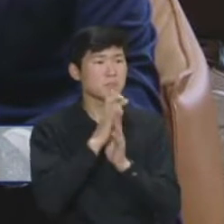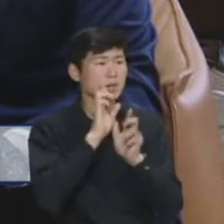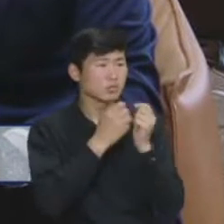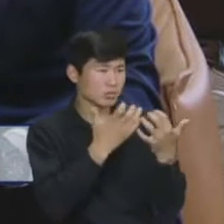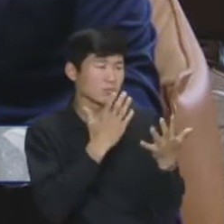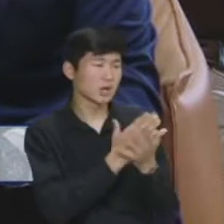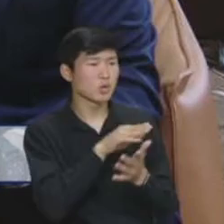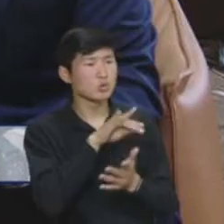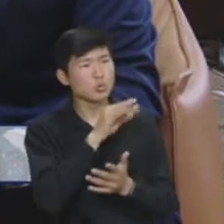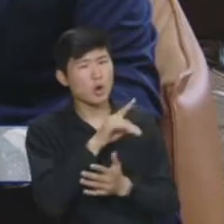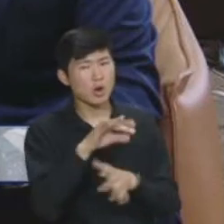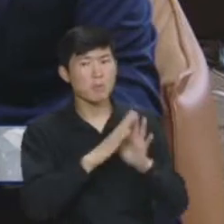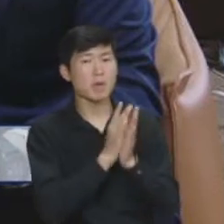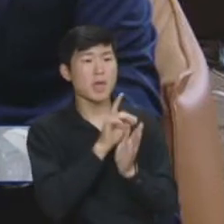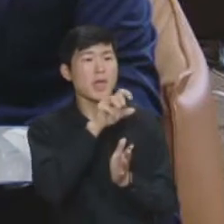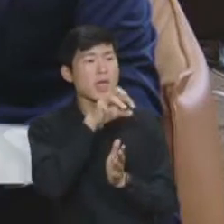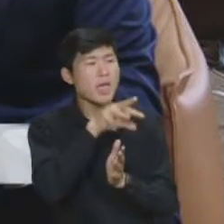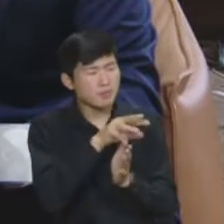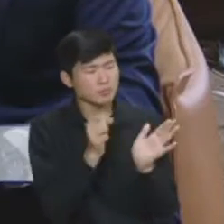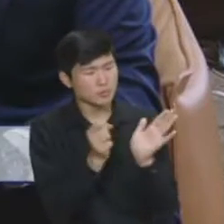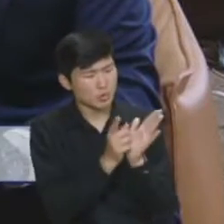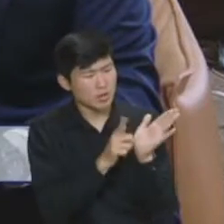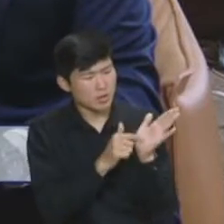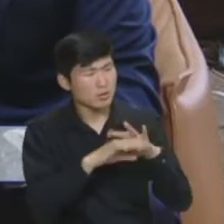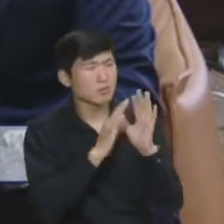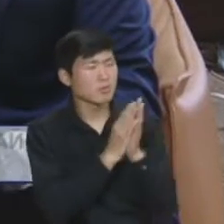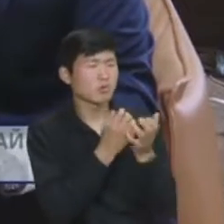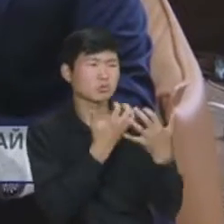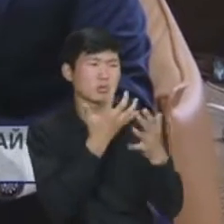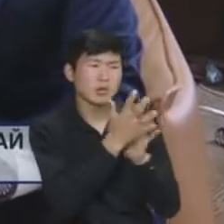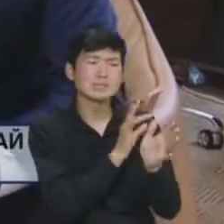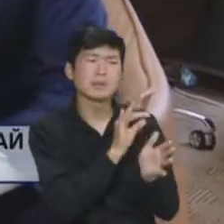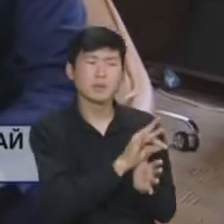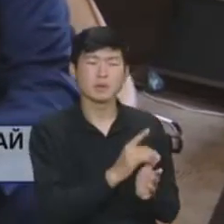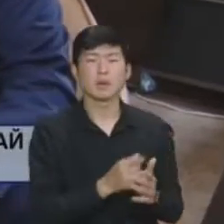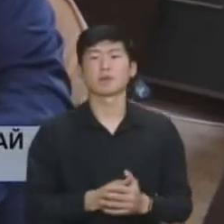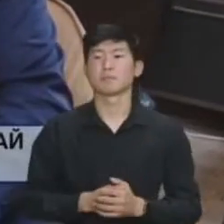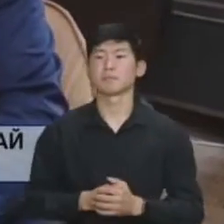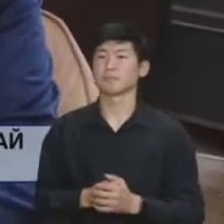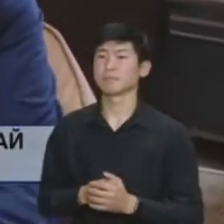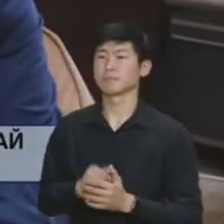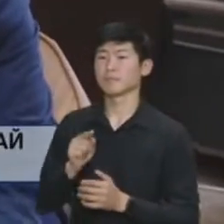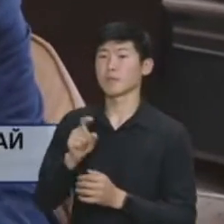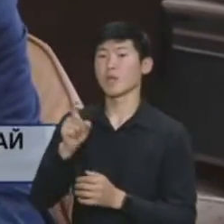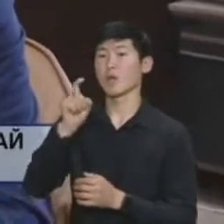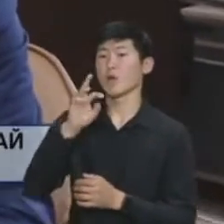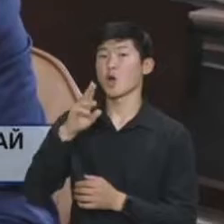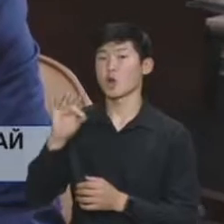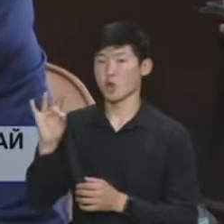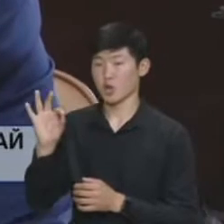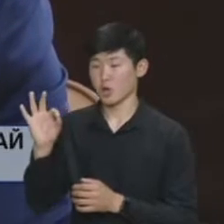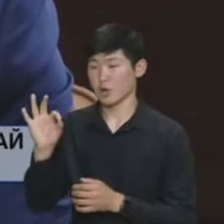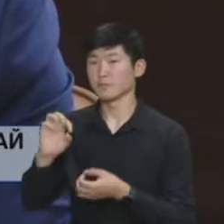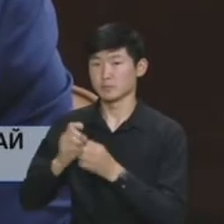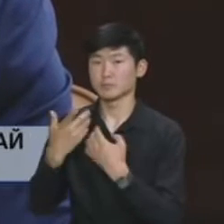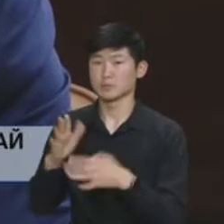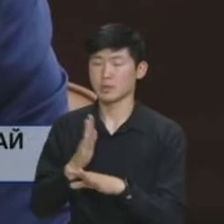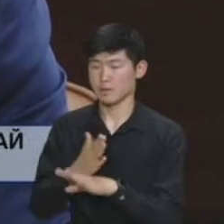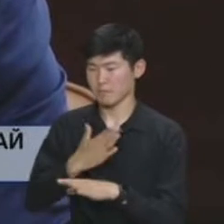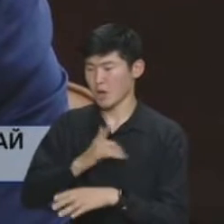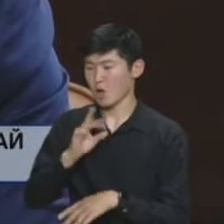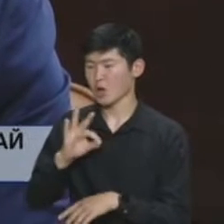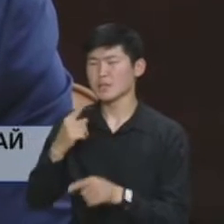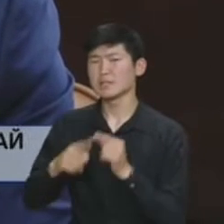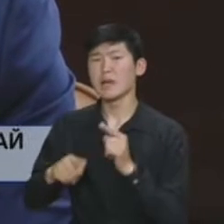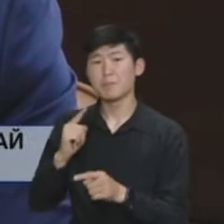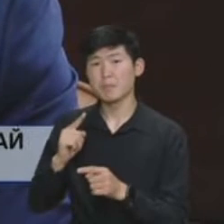Тэгэхээр төр хороон дээр яг энэ эмийн чанар хүртээмж асуудалтай холбоотой ямар асуудлууд яригдчих. За ямар ч энэ хороо байгуулагдсан. Манай хороо